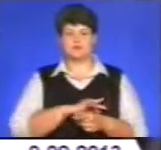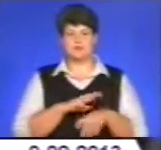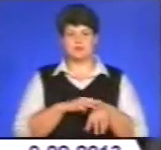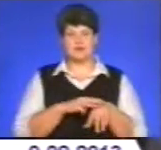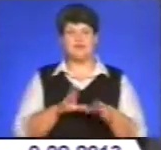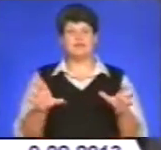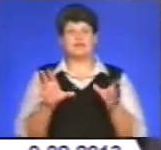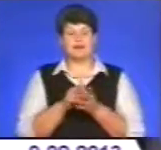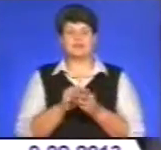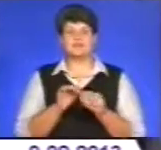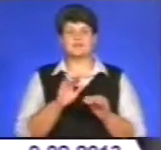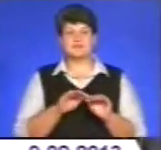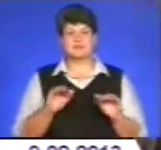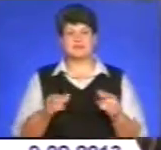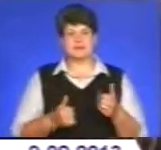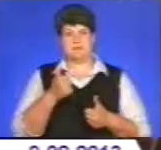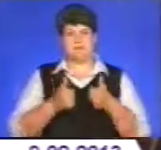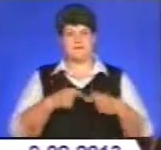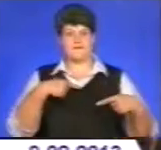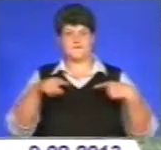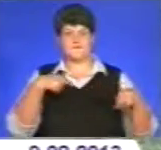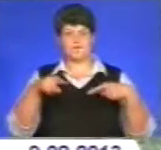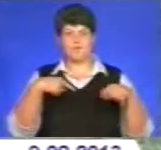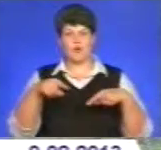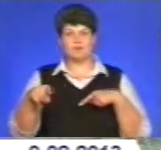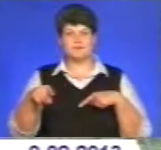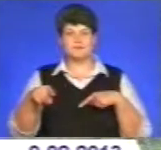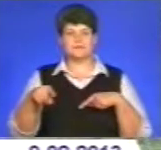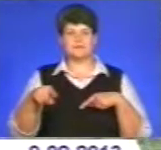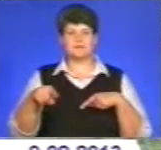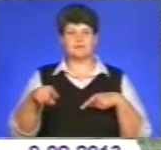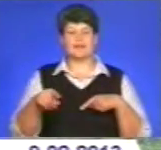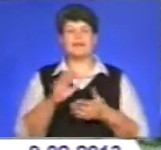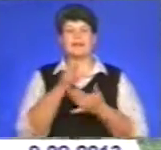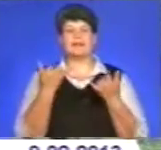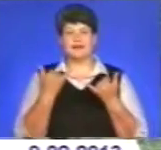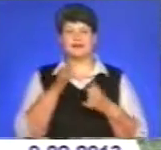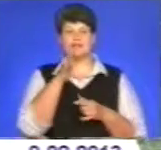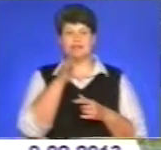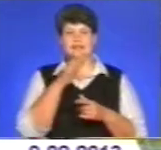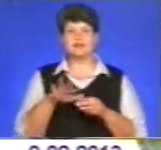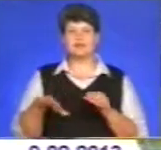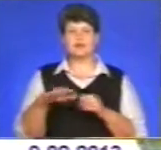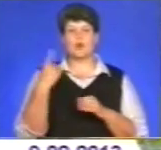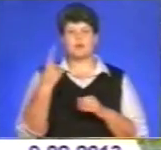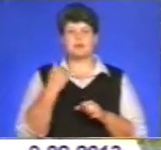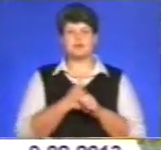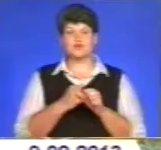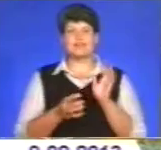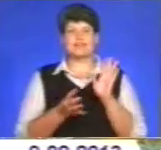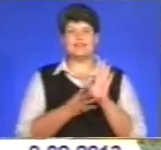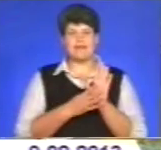міліціонери разом з дітьми позмагалися у футбольних баталіях. На даний час на території області працює 9